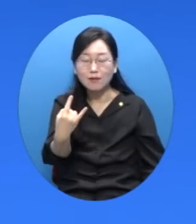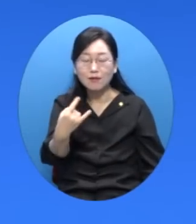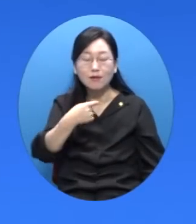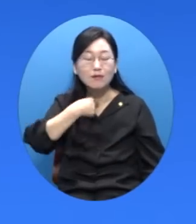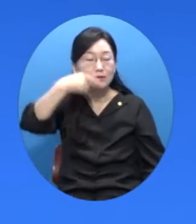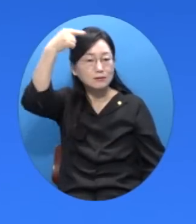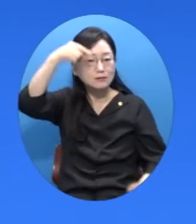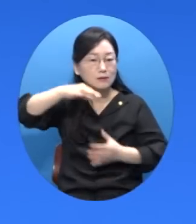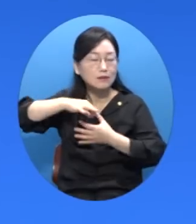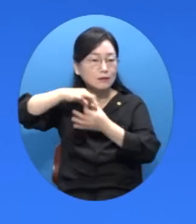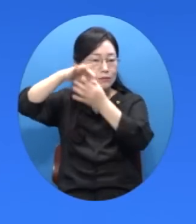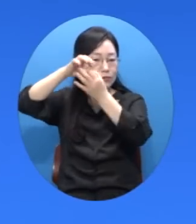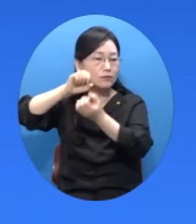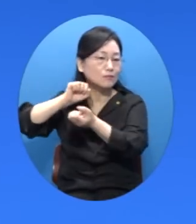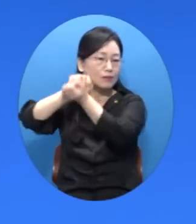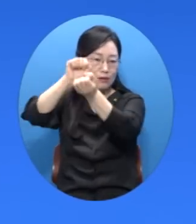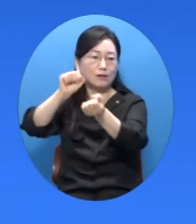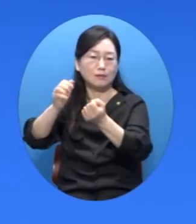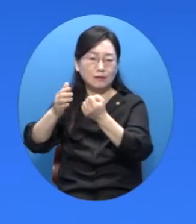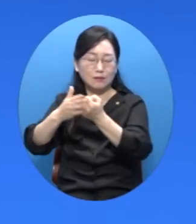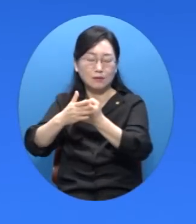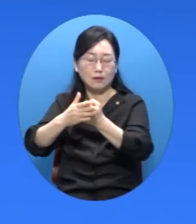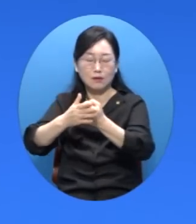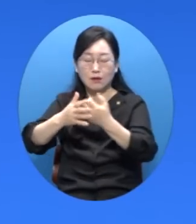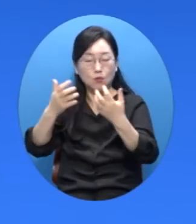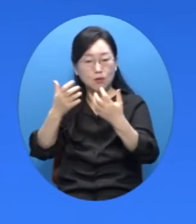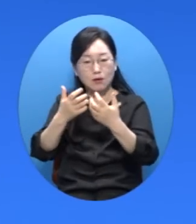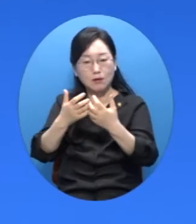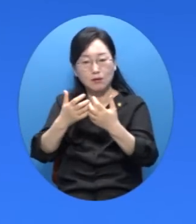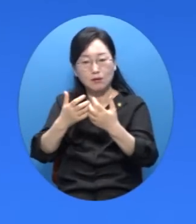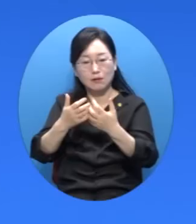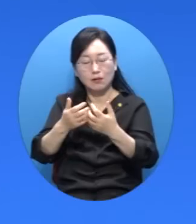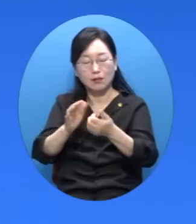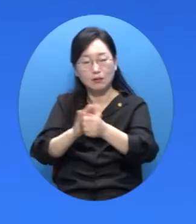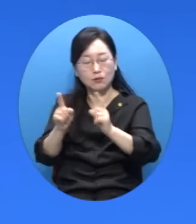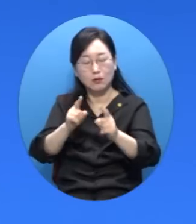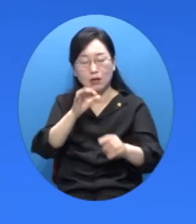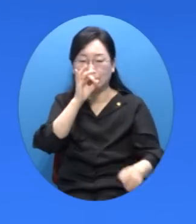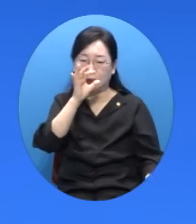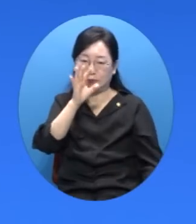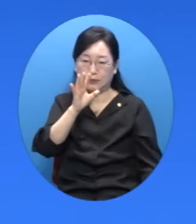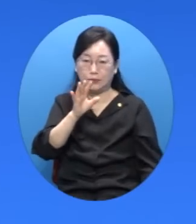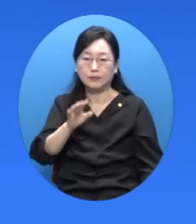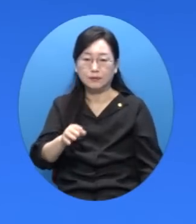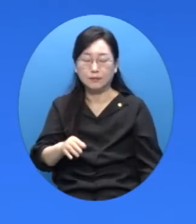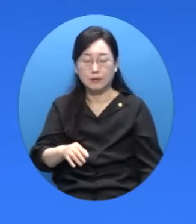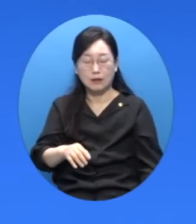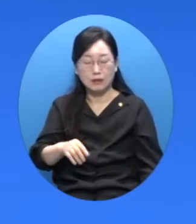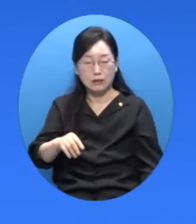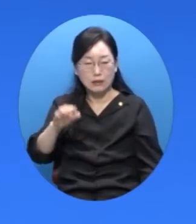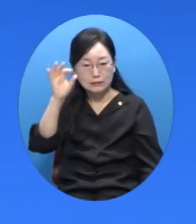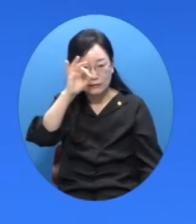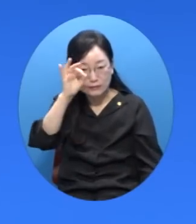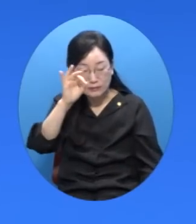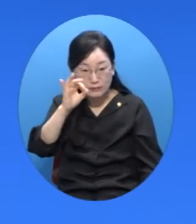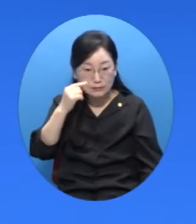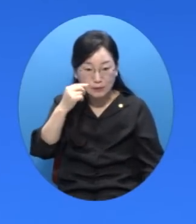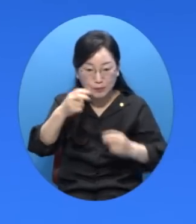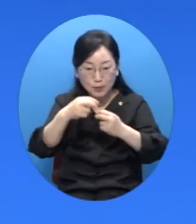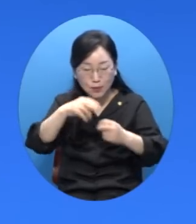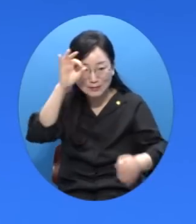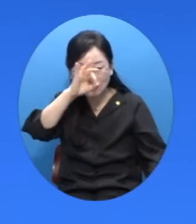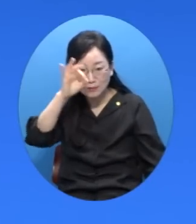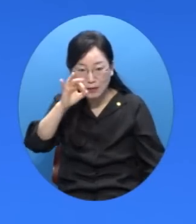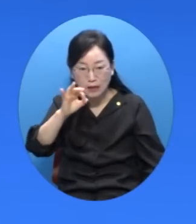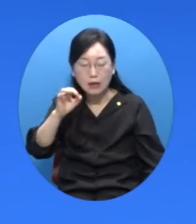꽉 채워놔서 미국에서 치료받기 어려웠습니다. 알아보니까 이 비인두암 세계적인